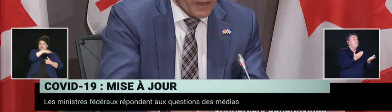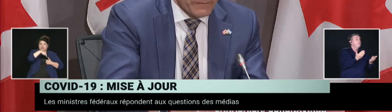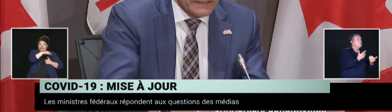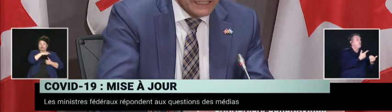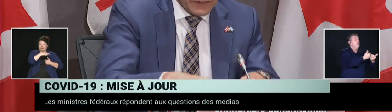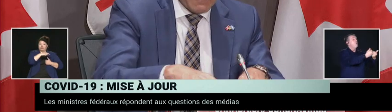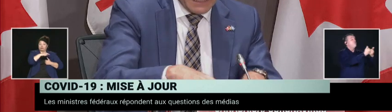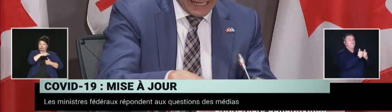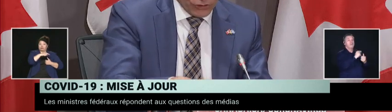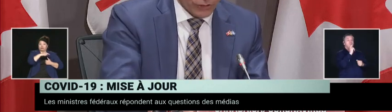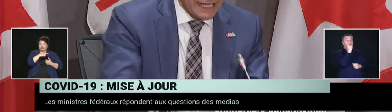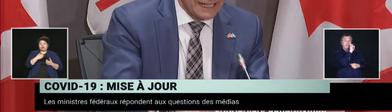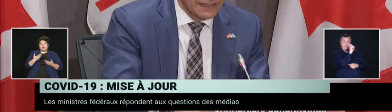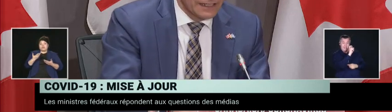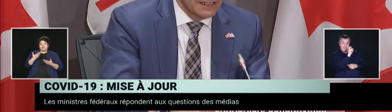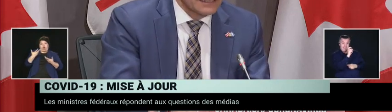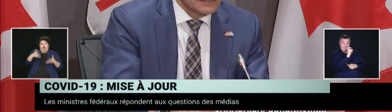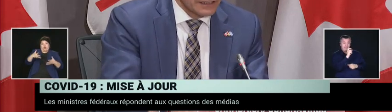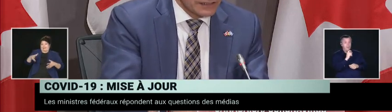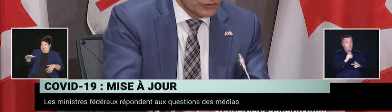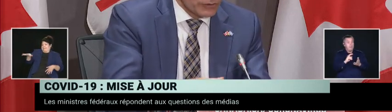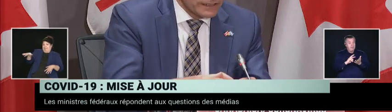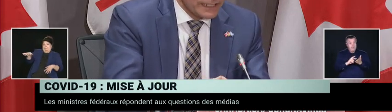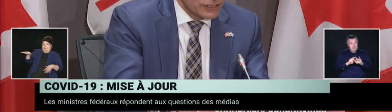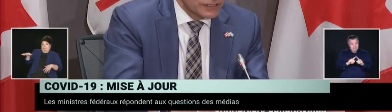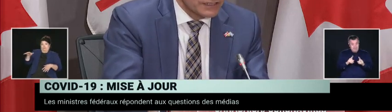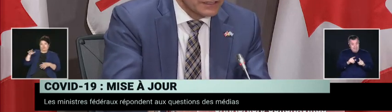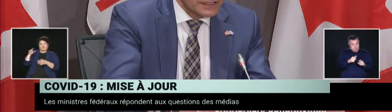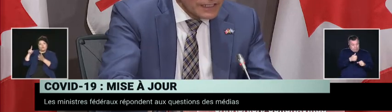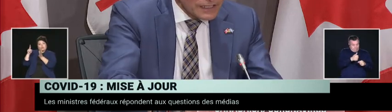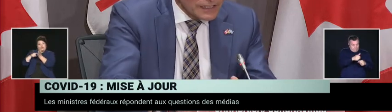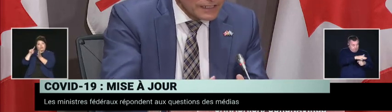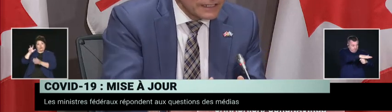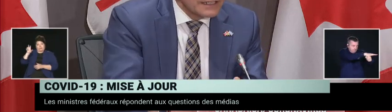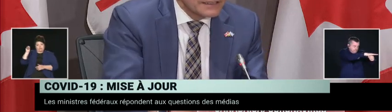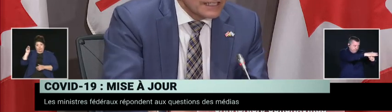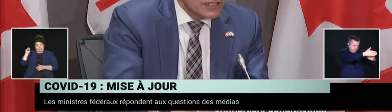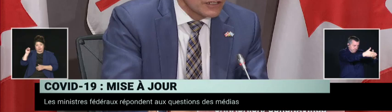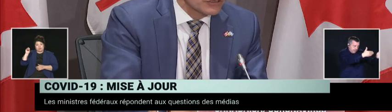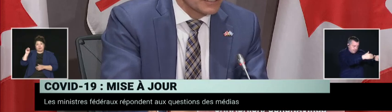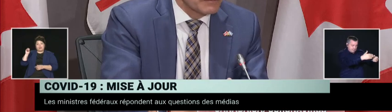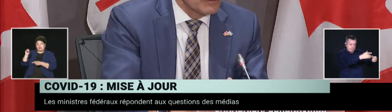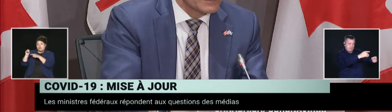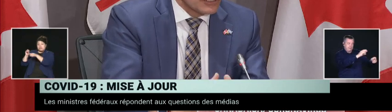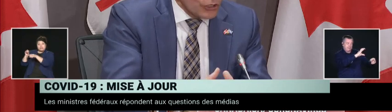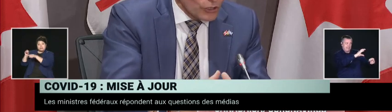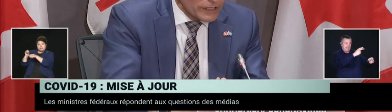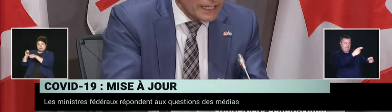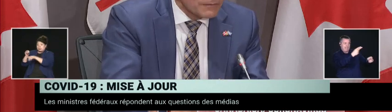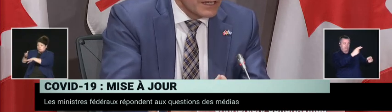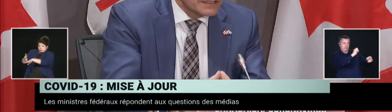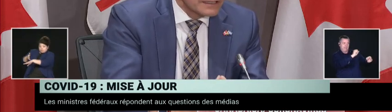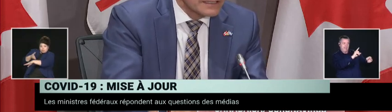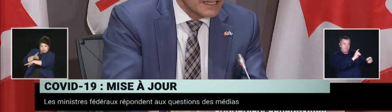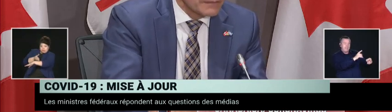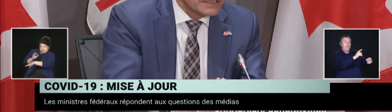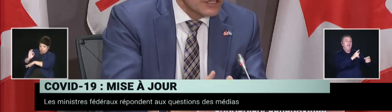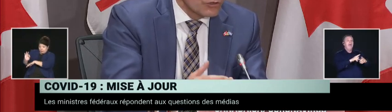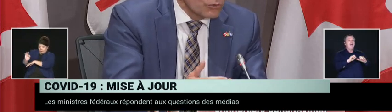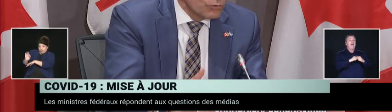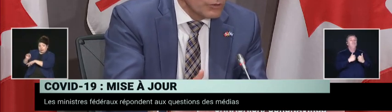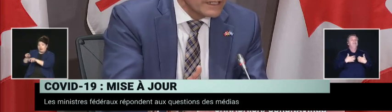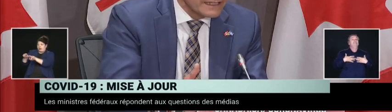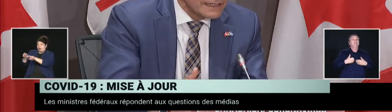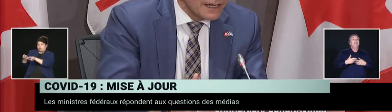on comprend bien que ça se fait de manière locale. Ce sont les CHSLD et les agences de santé publique localement qui